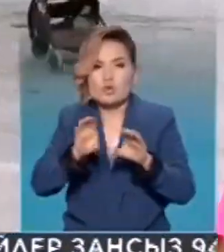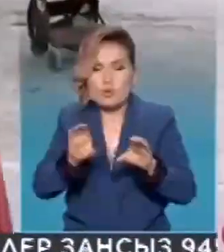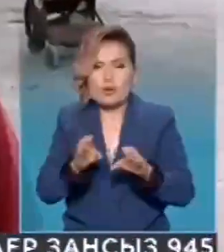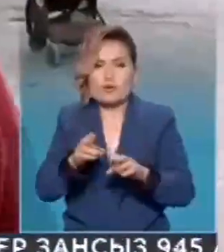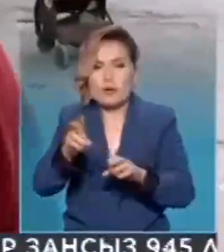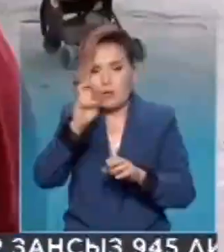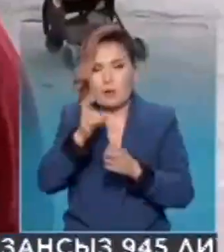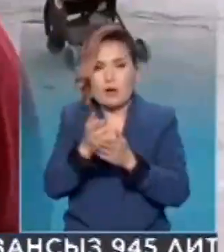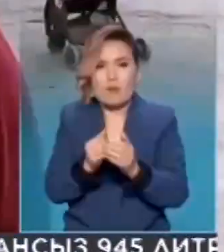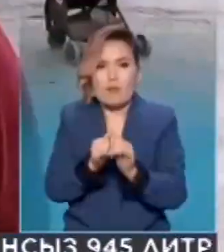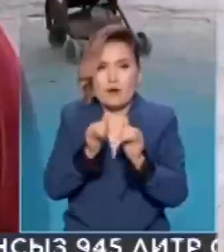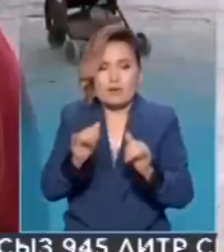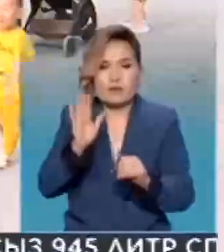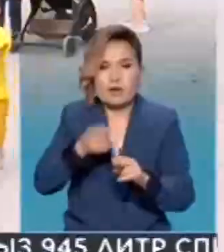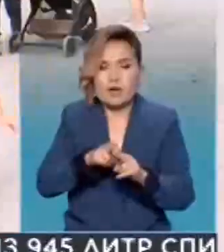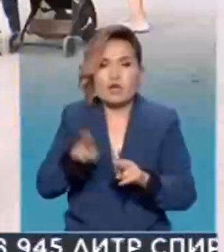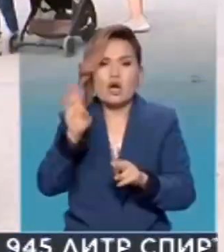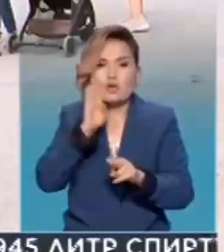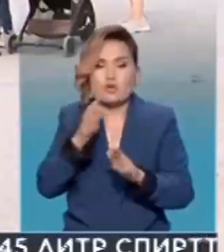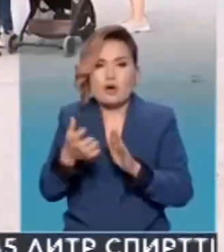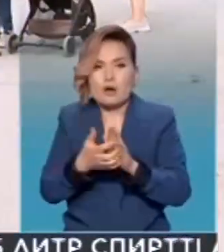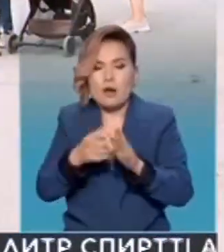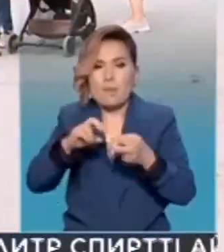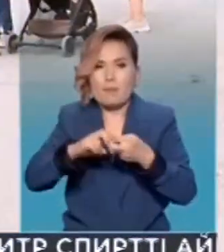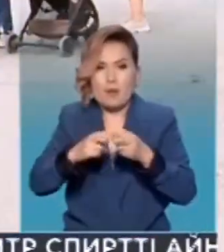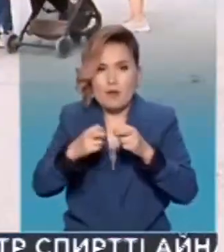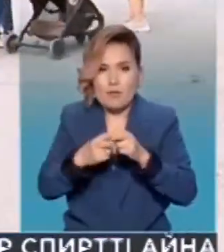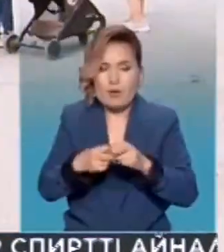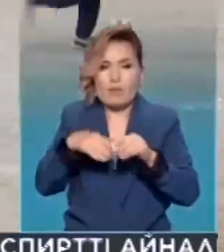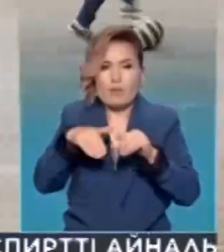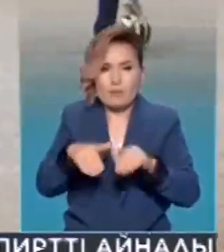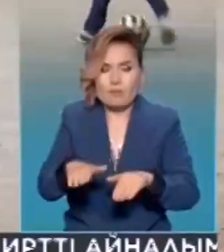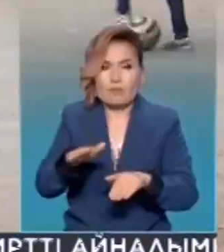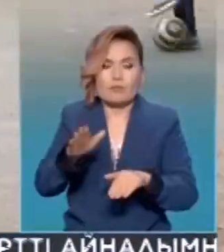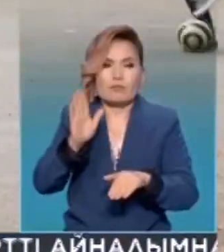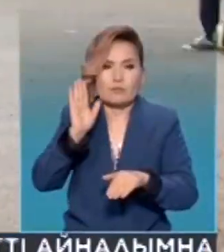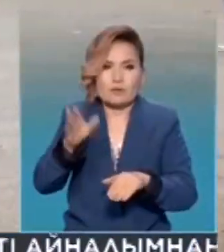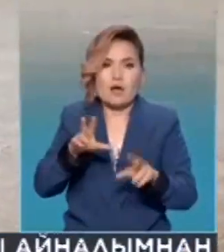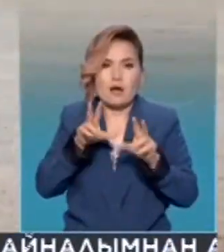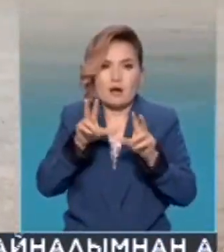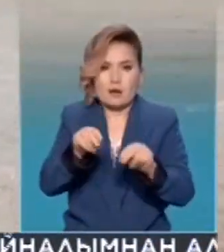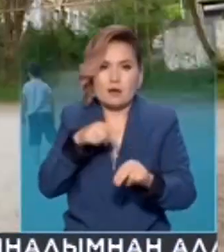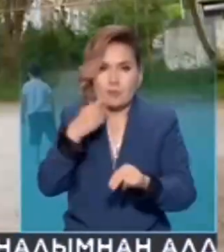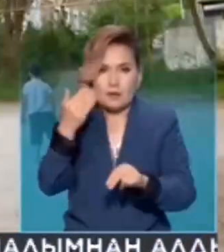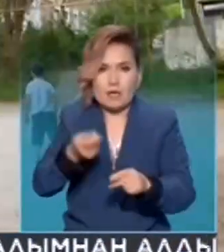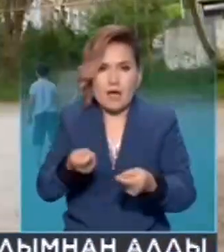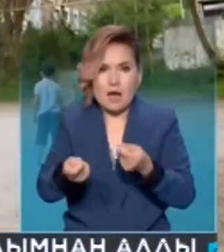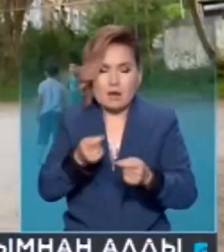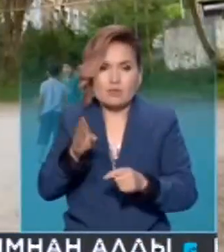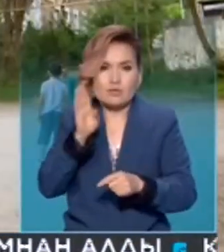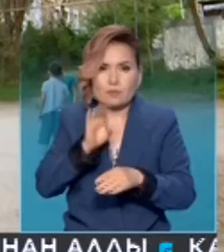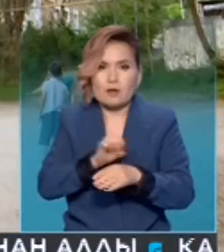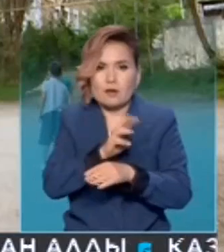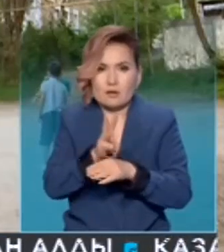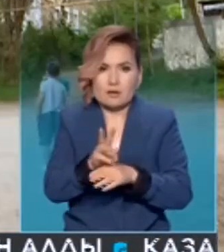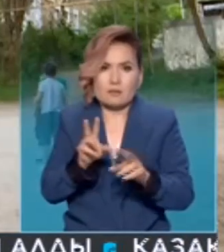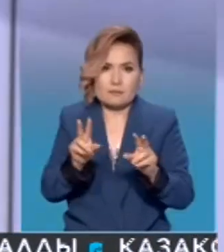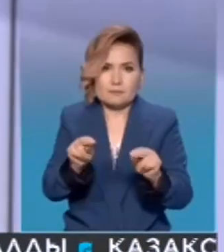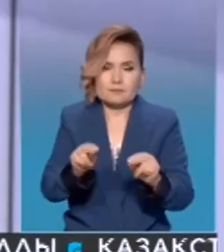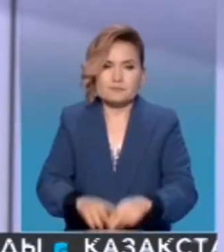беріледі. Келер жылдың аяғына қарай су тапшылығы толығымен жойылады дейді әкім. Нұрсұлтан Тілектес, Бауыржан Сәлмеке, ұлттық арна, Алматы